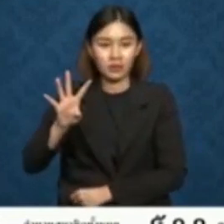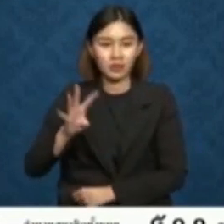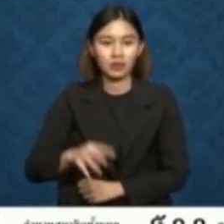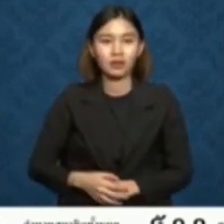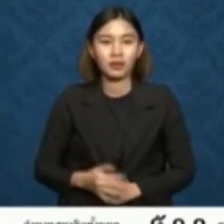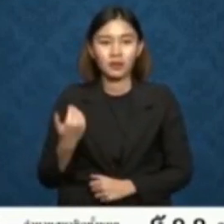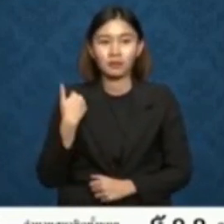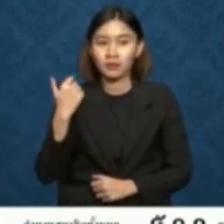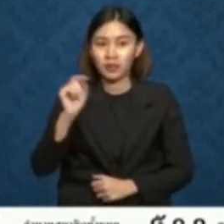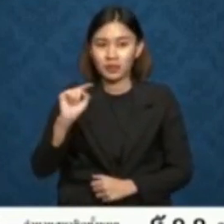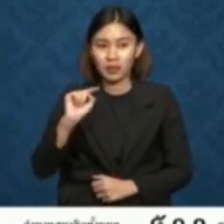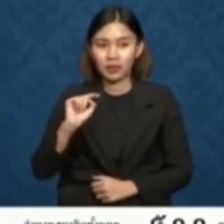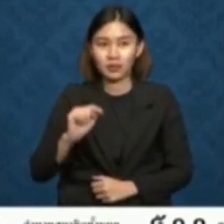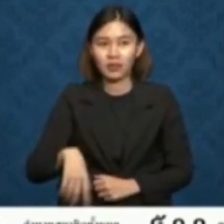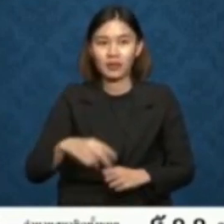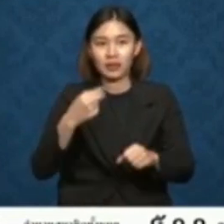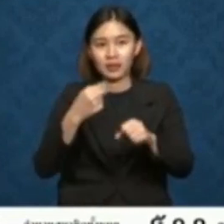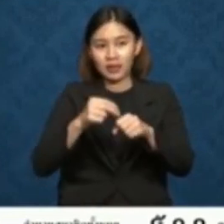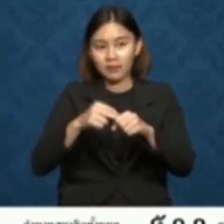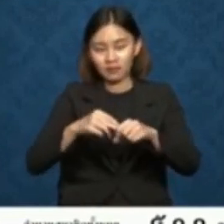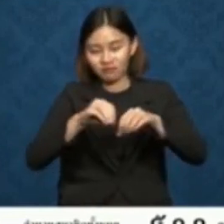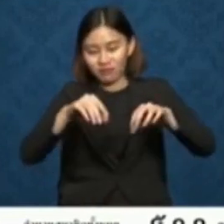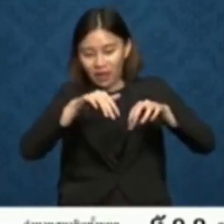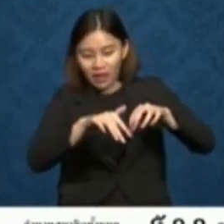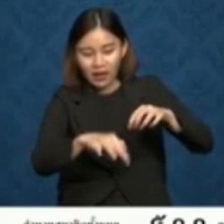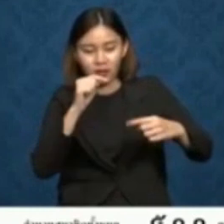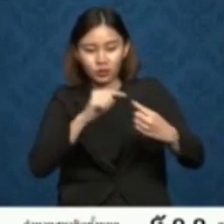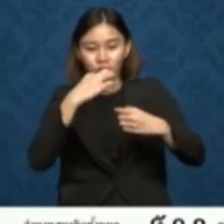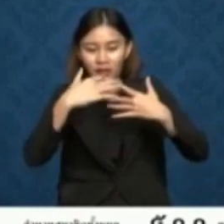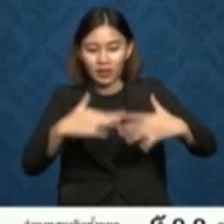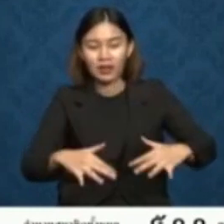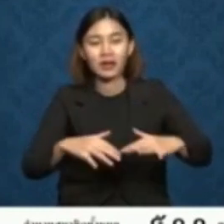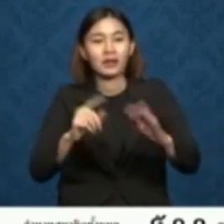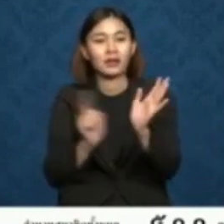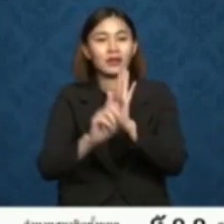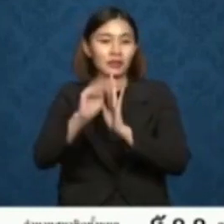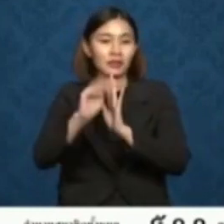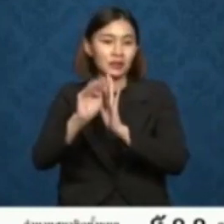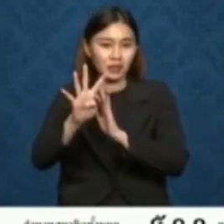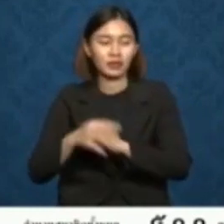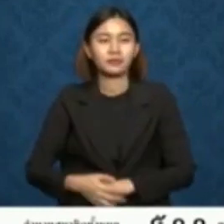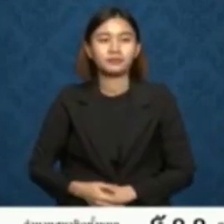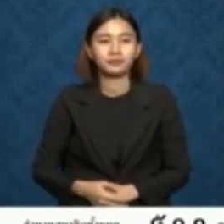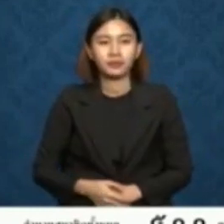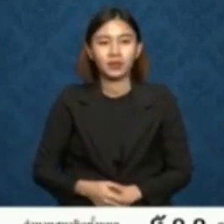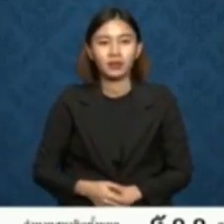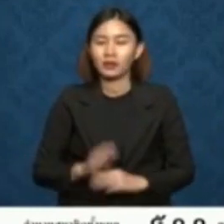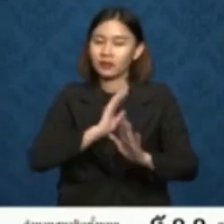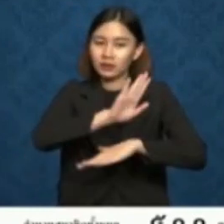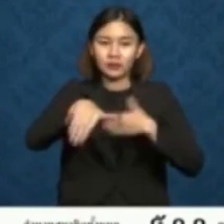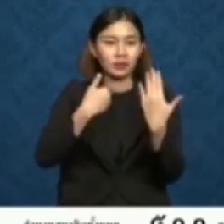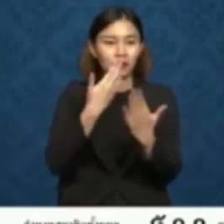ในปี2564ครับมีการพบการรั่วไหลของน้ำมันในทะเลนะครับสูงถึง44ครั้งน